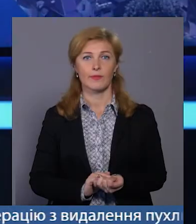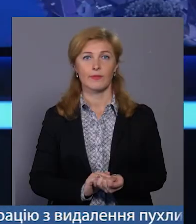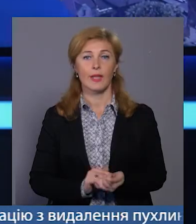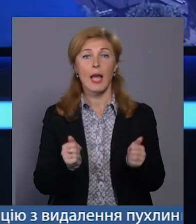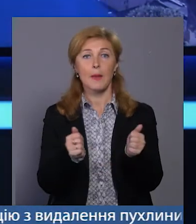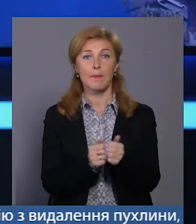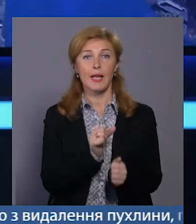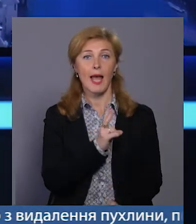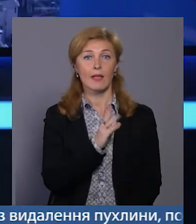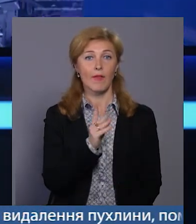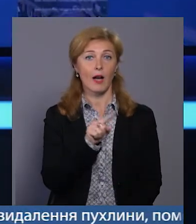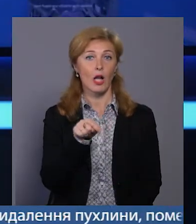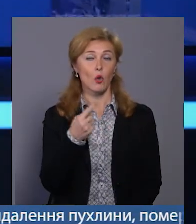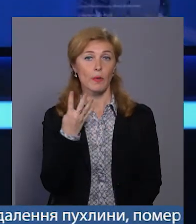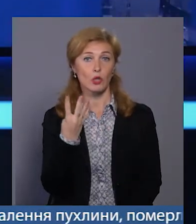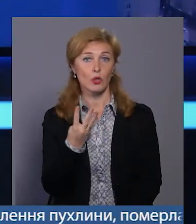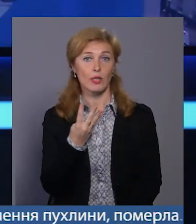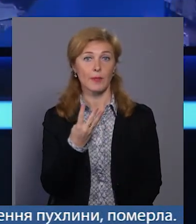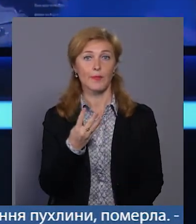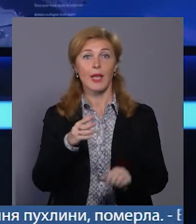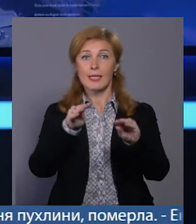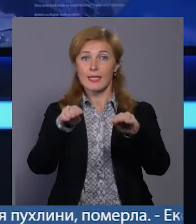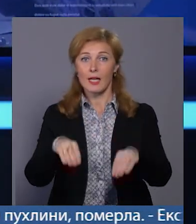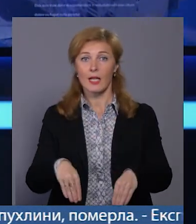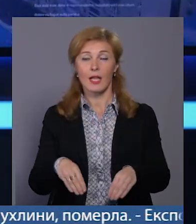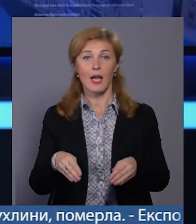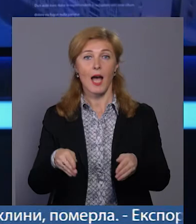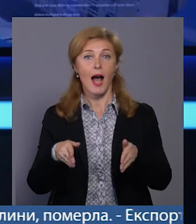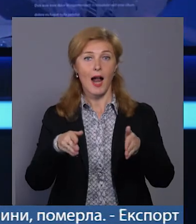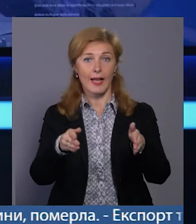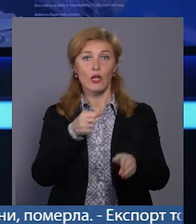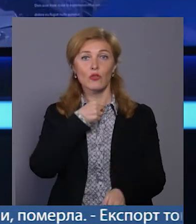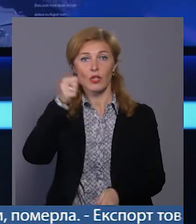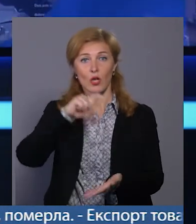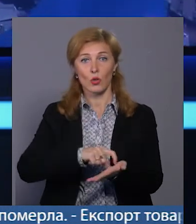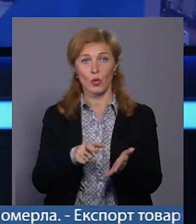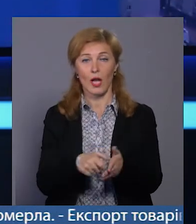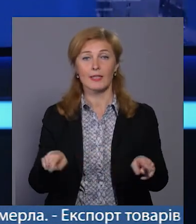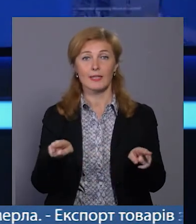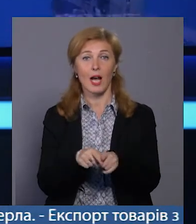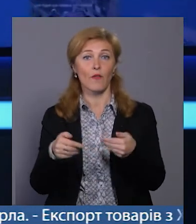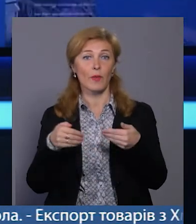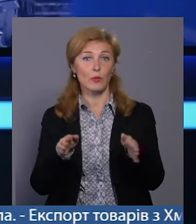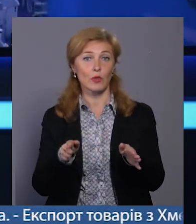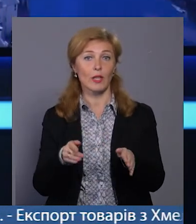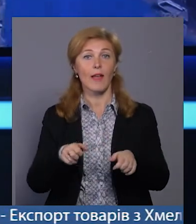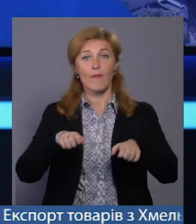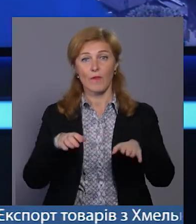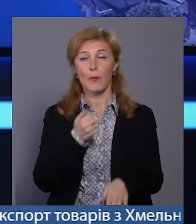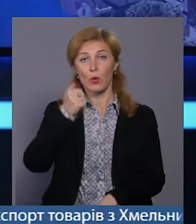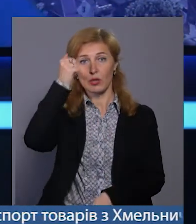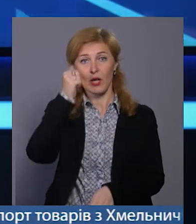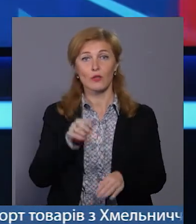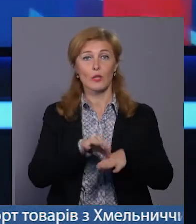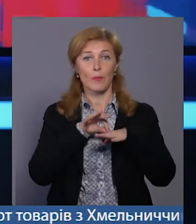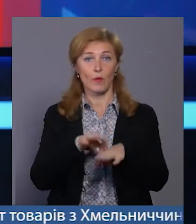Біля НВК номер 4 заклали алею старшокласників. Так, цьогорічні випускники вирішили подякувати за проведений у шкільних